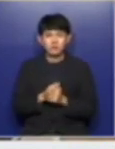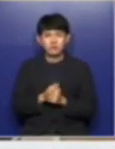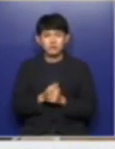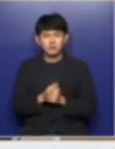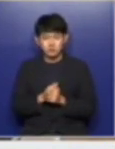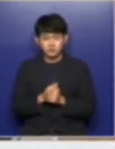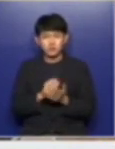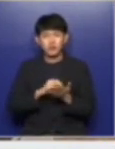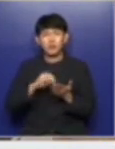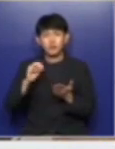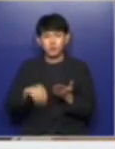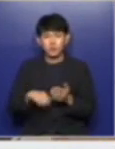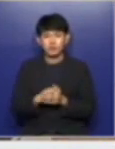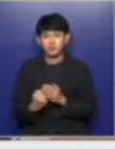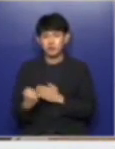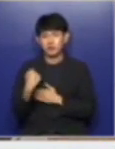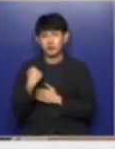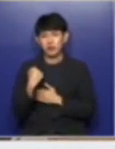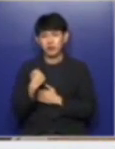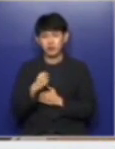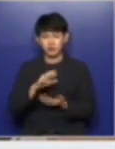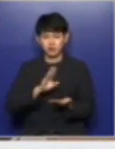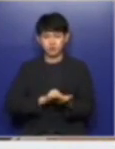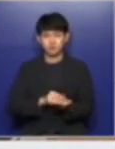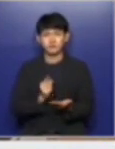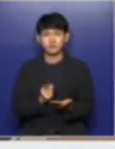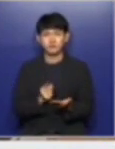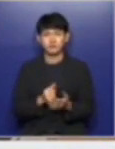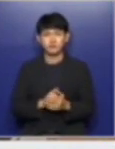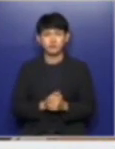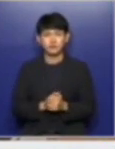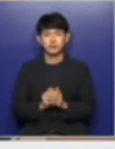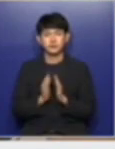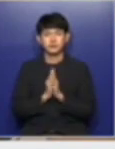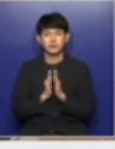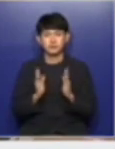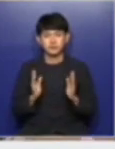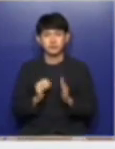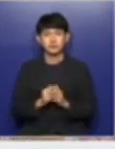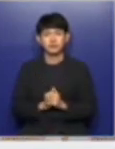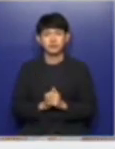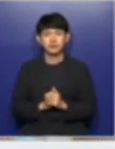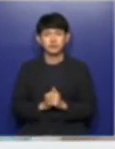ออกไปอะไรเป็นจุดแข็งก็นำสู่พื้นที่พิเศษอื่นๆต่อไปกลับขอบคุณท่านประธานครับ